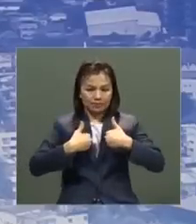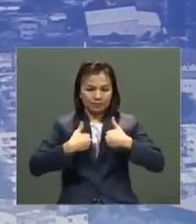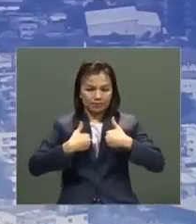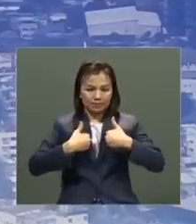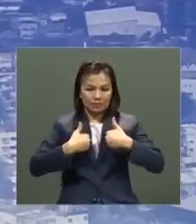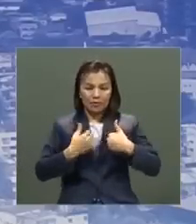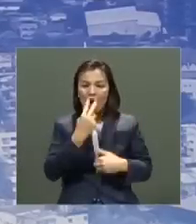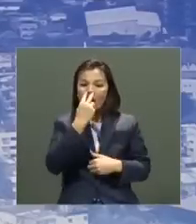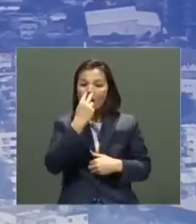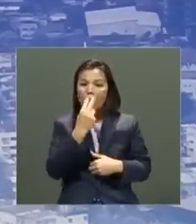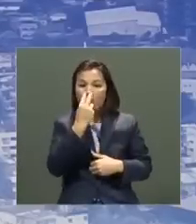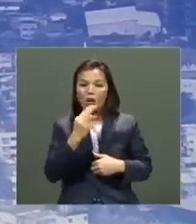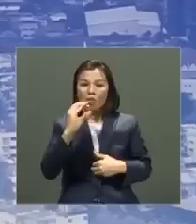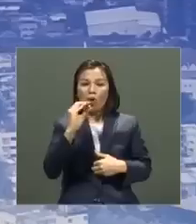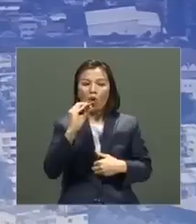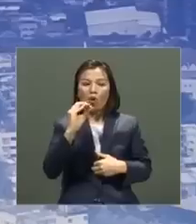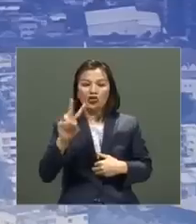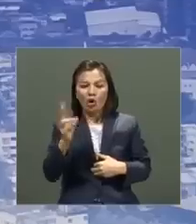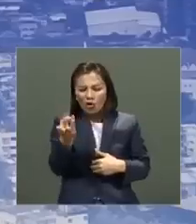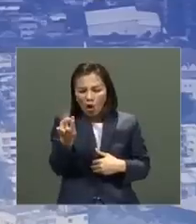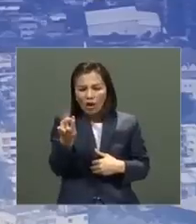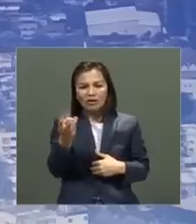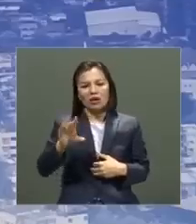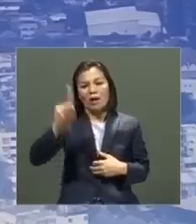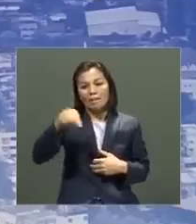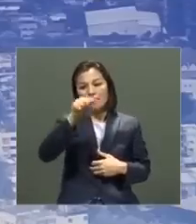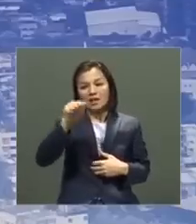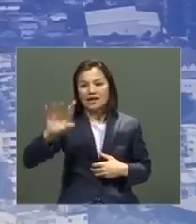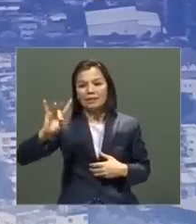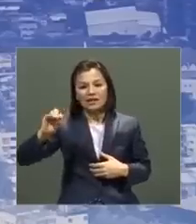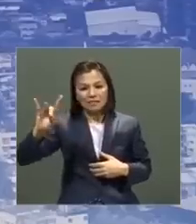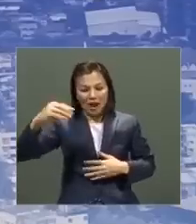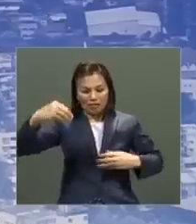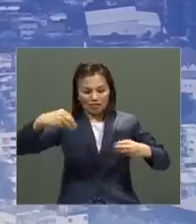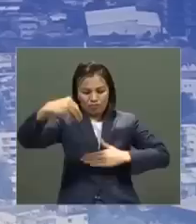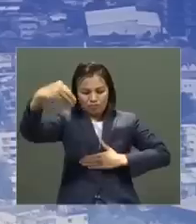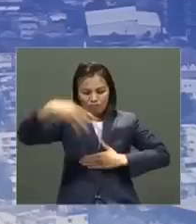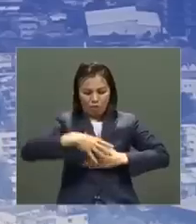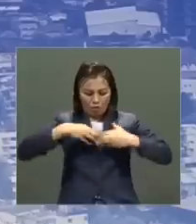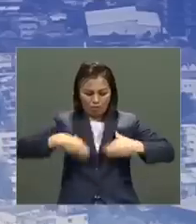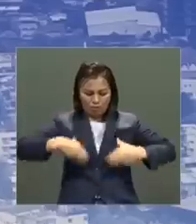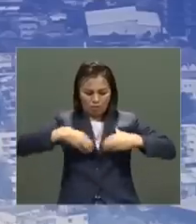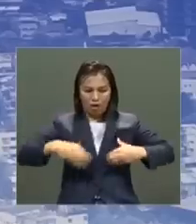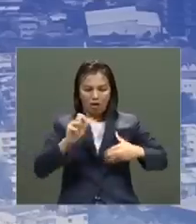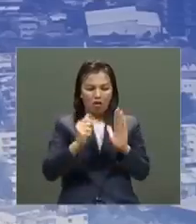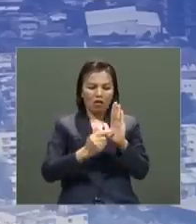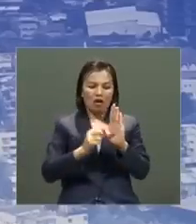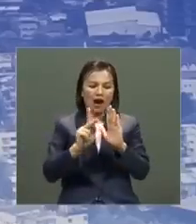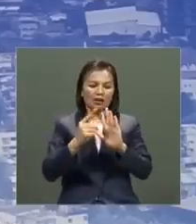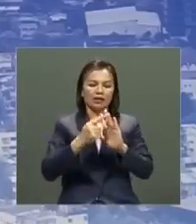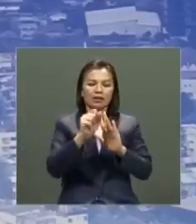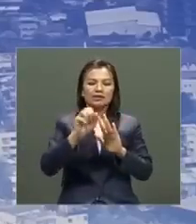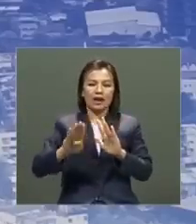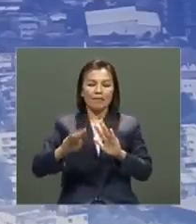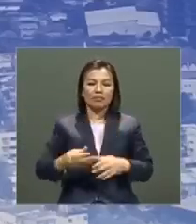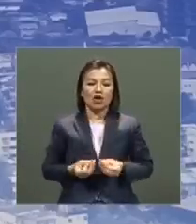ออกซิเจนในเลือดเนี่ยลดลงเหลือ 88%ผลเอกซเรย์ปอดก็เป็นปอดอักเสบแพ้ก็ส่งตรวจ